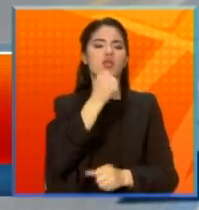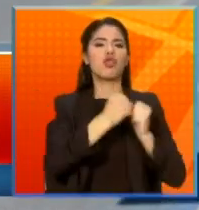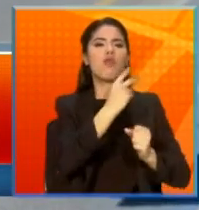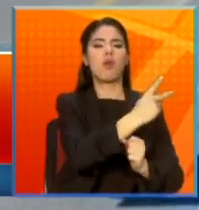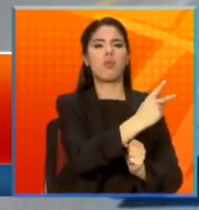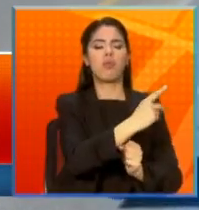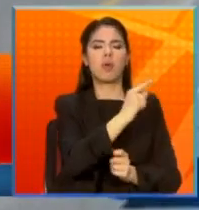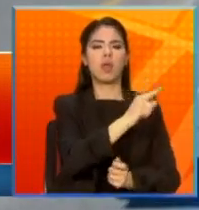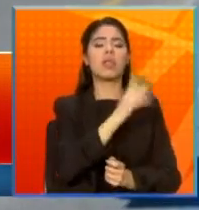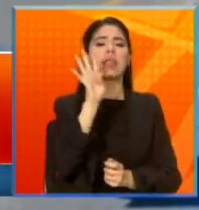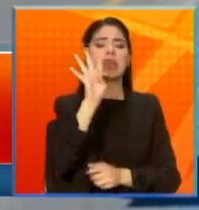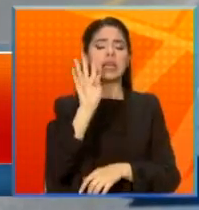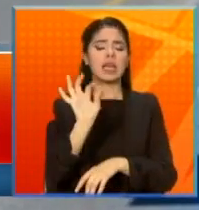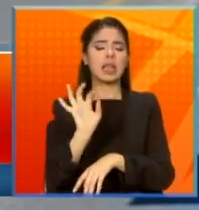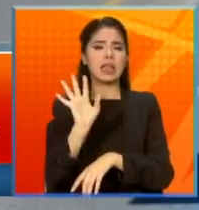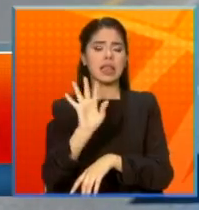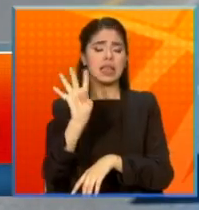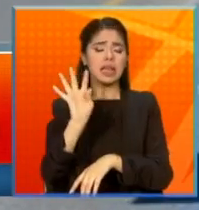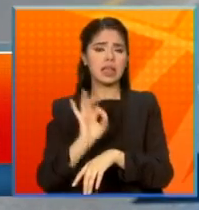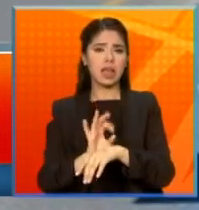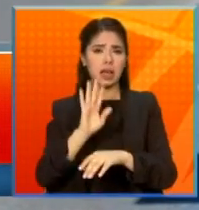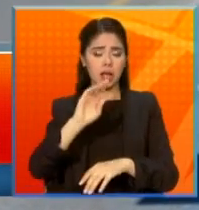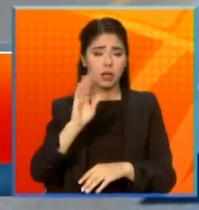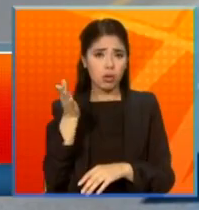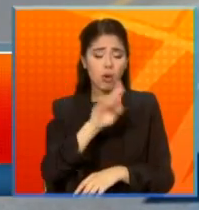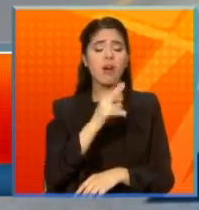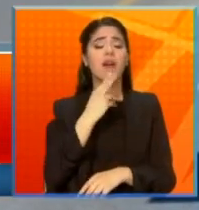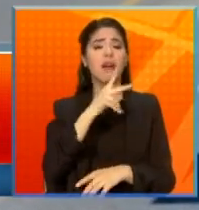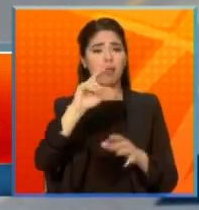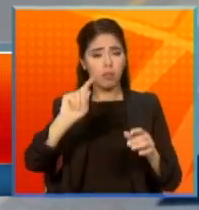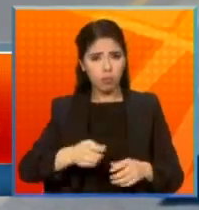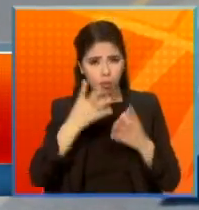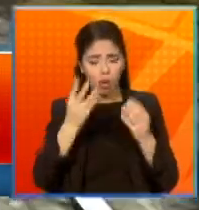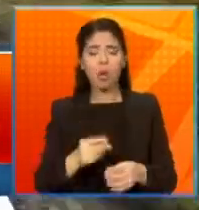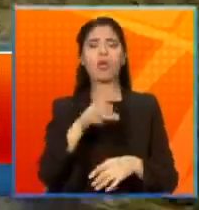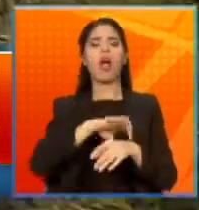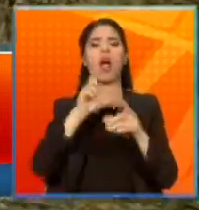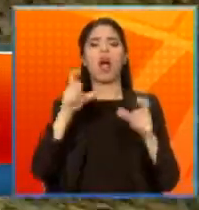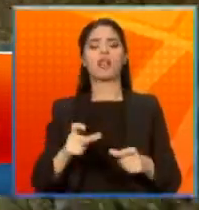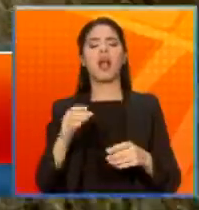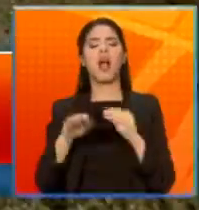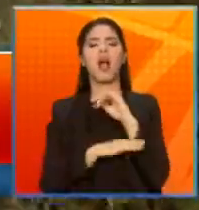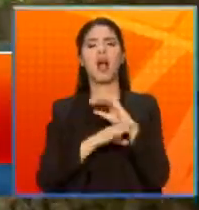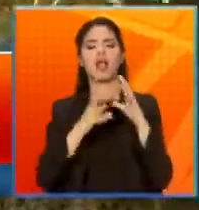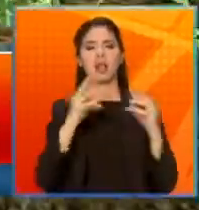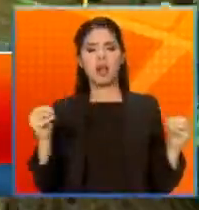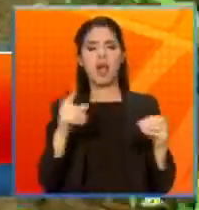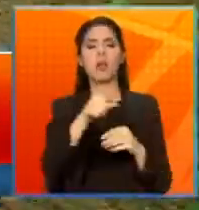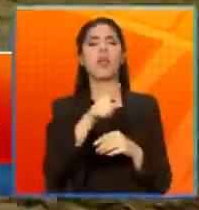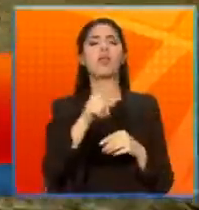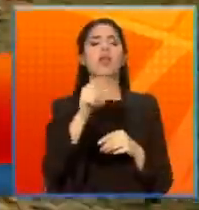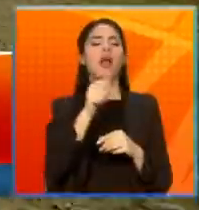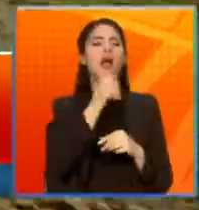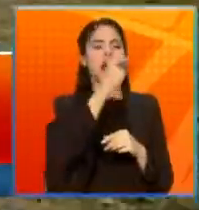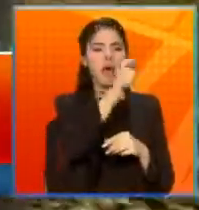istiyorum. Kazadan 40 dakika sonra ağır yaralı bulunan Ümmü Yeşil kaldırıldığı hastanede hayatını kaybetti. Ona çarpan Burak Hoplarsa